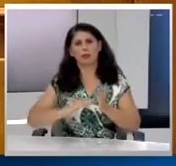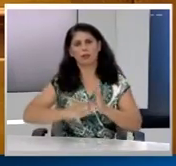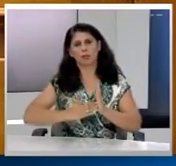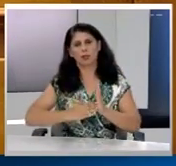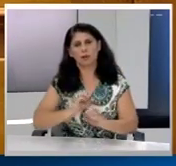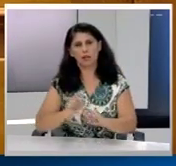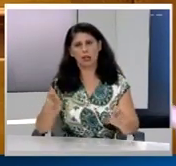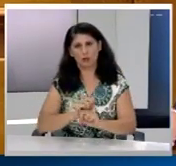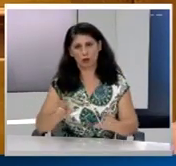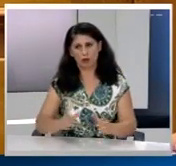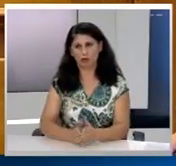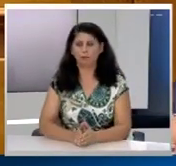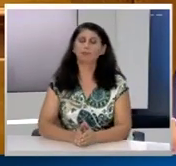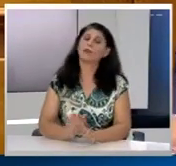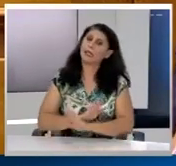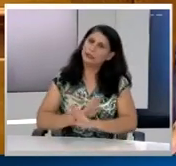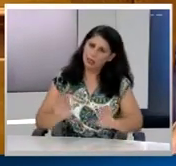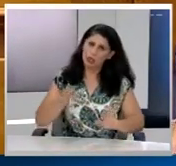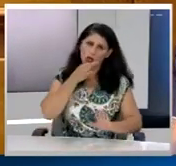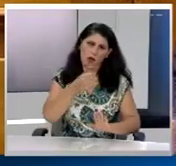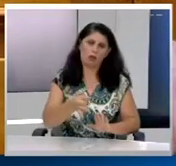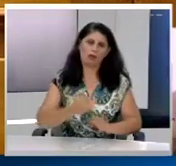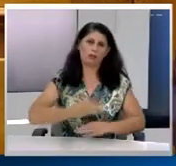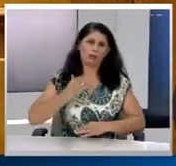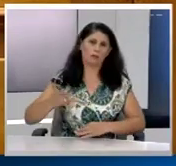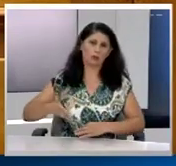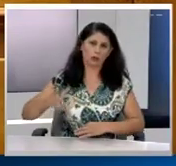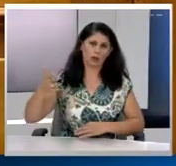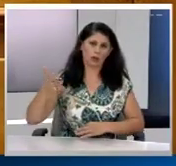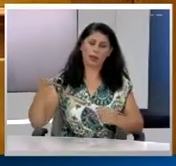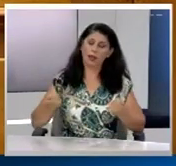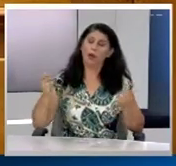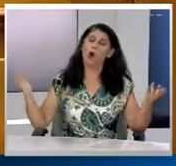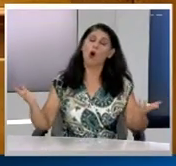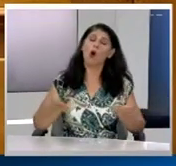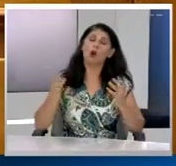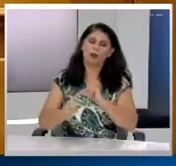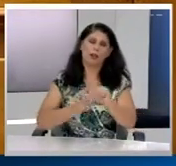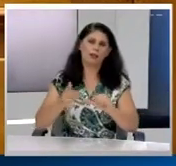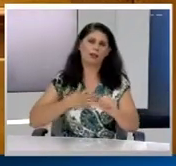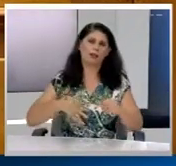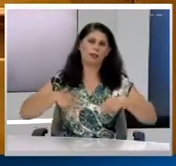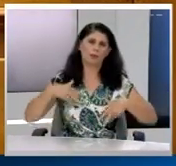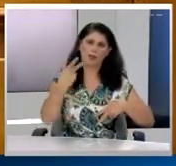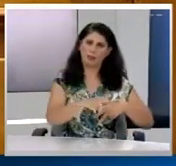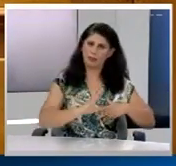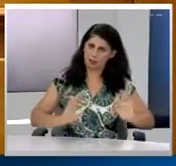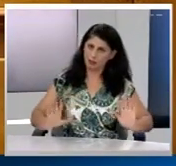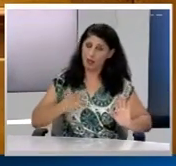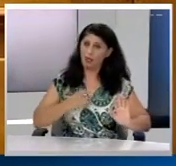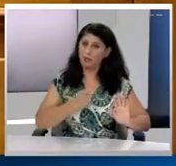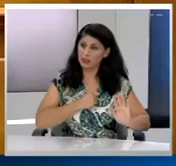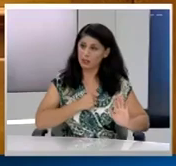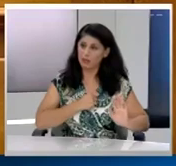Υπηρεσίας Πληροφοριών. Κλείνω λοιπόν λέγοντας, κύριε Μητσοτάκη, κάντε ό,τι αλλαγές θέλετε στην κυβέρνησή σας αν δεν